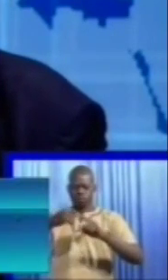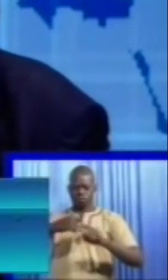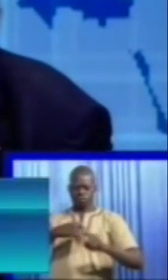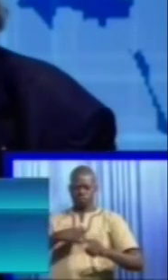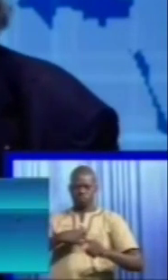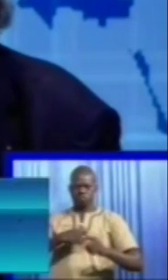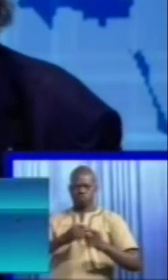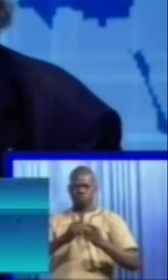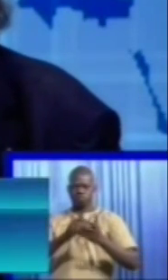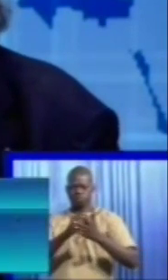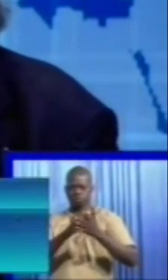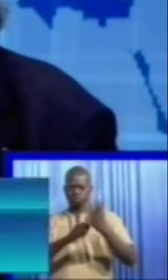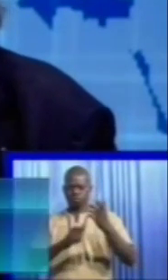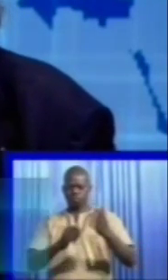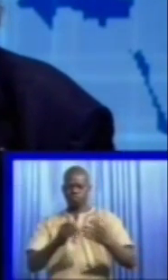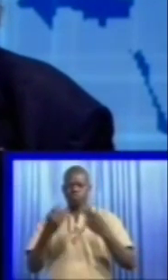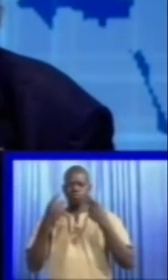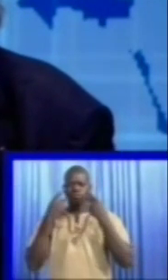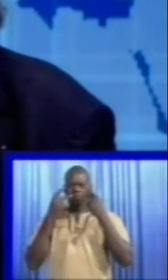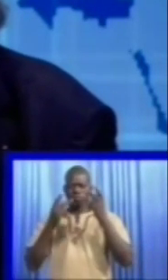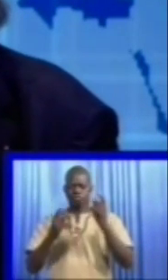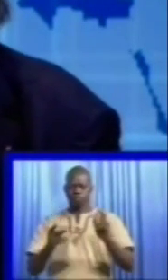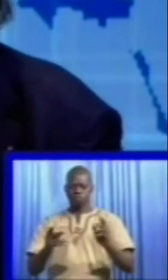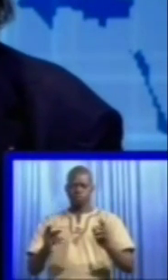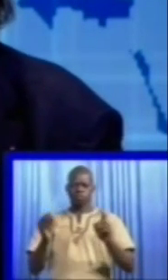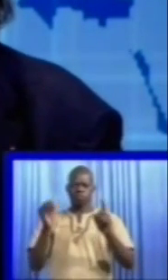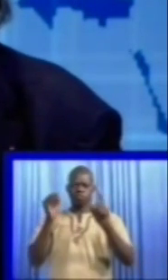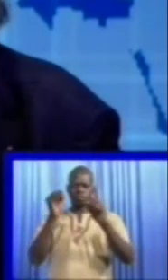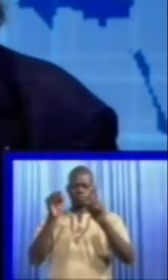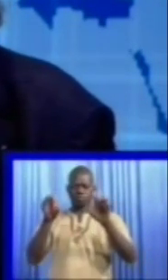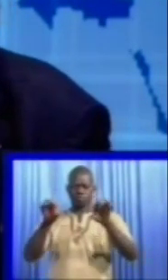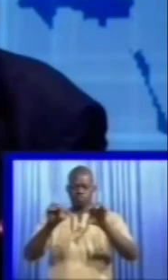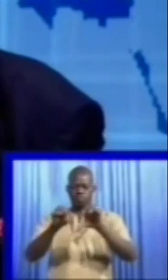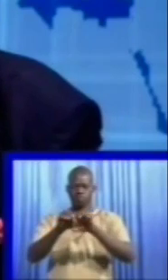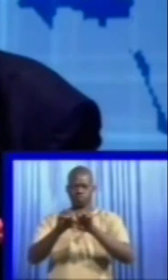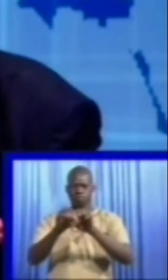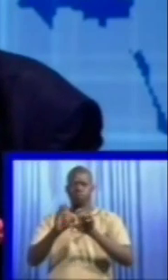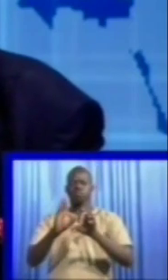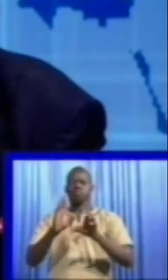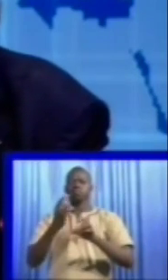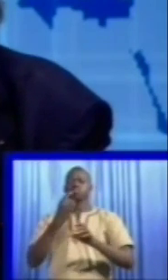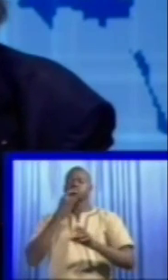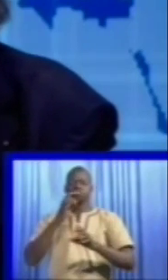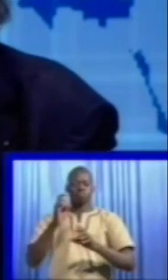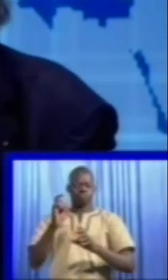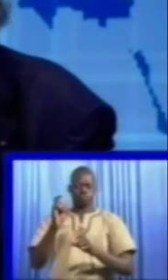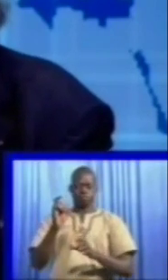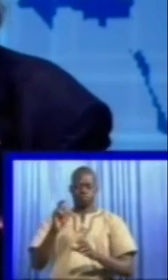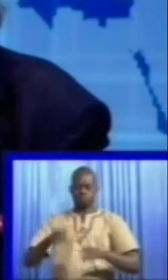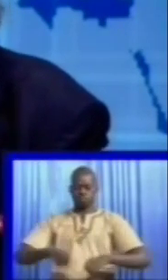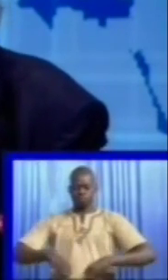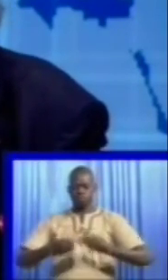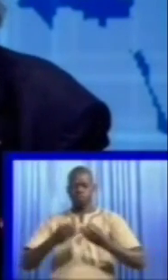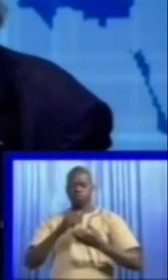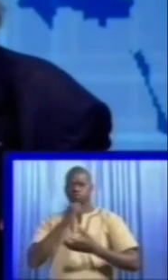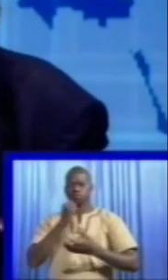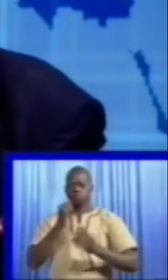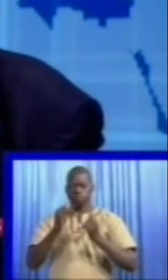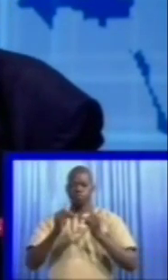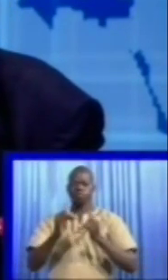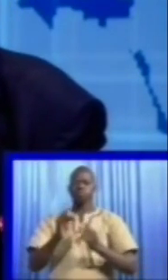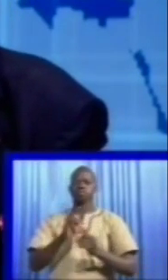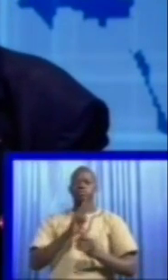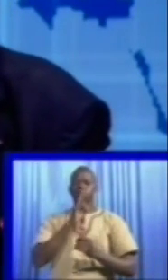mon vocabulaire, c'est le mot « objectivité ». L'objectivité en soi n'existe pas. Si nous étions tous les deux témoins